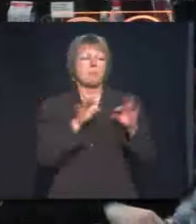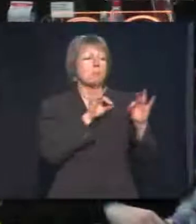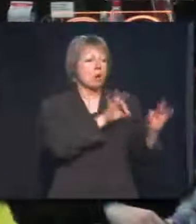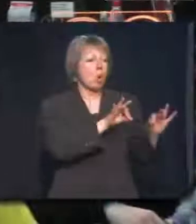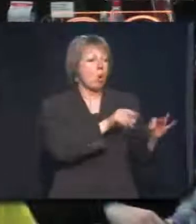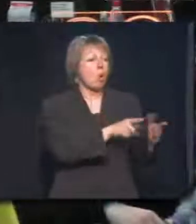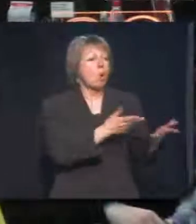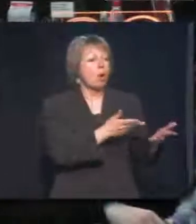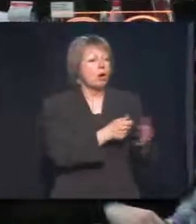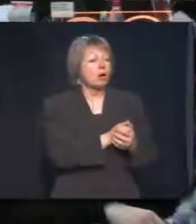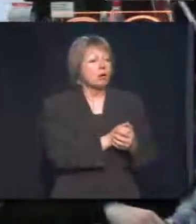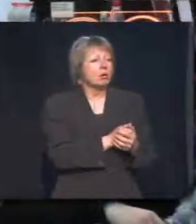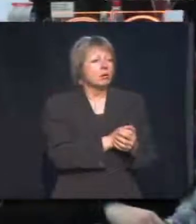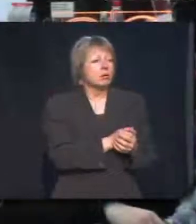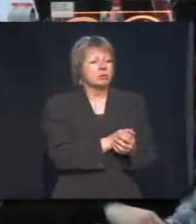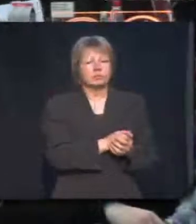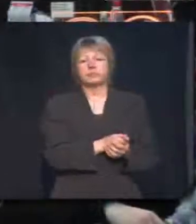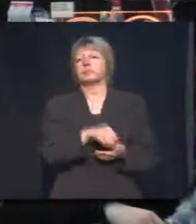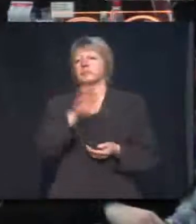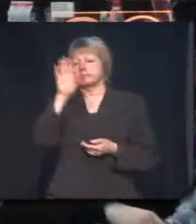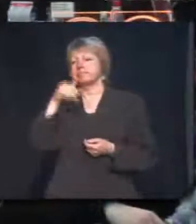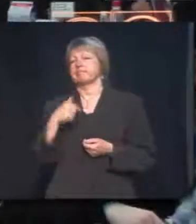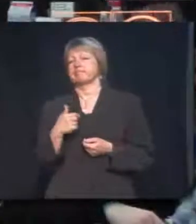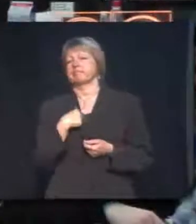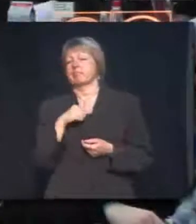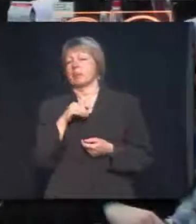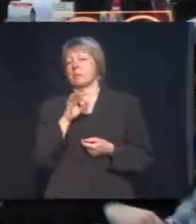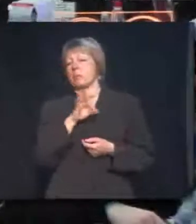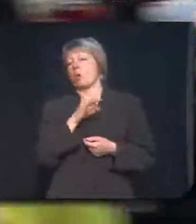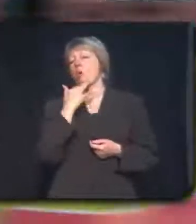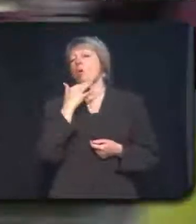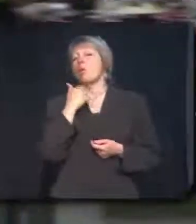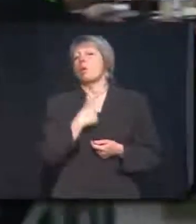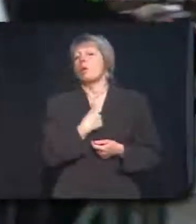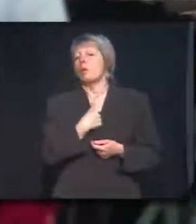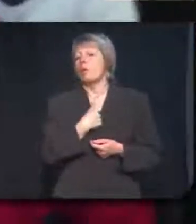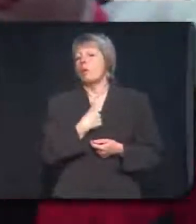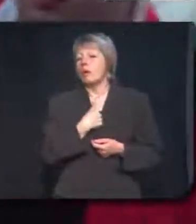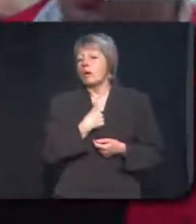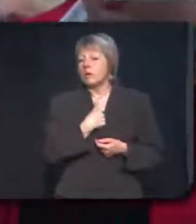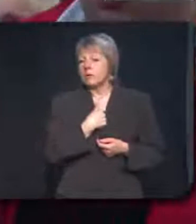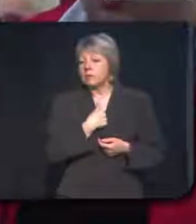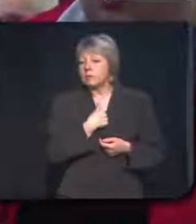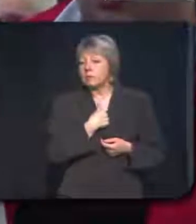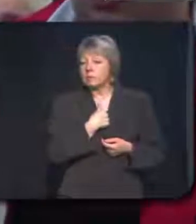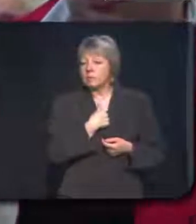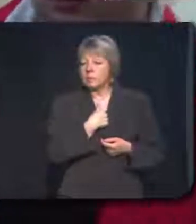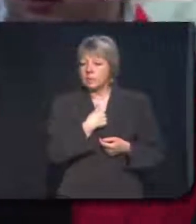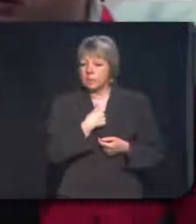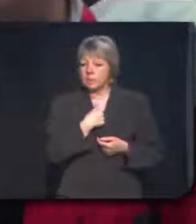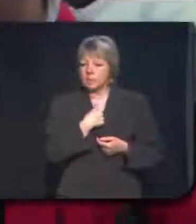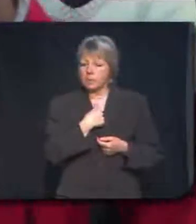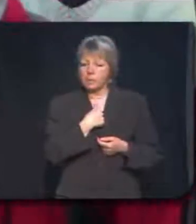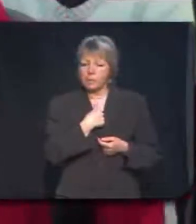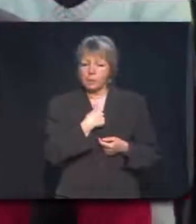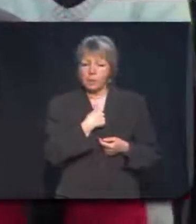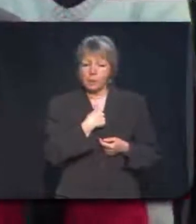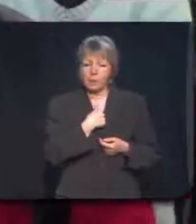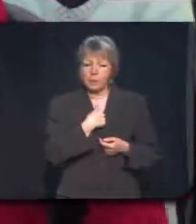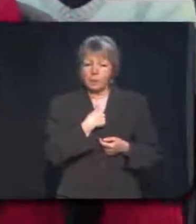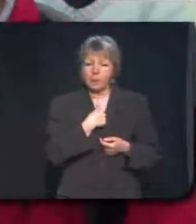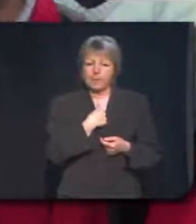so darf ich du darfst gut also äh ich kann nicht im Moment zurück